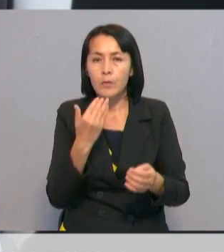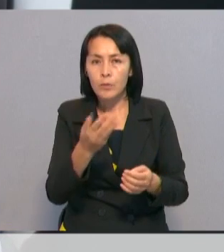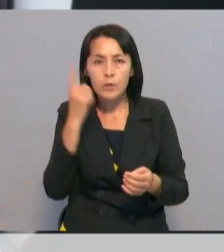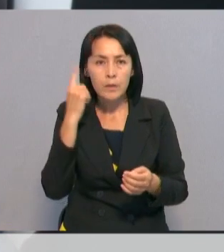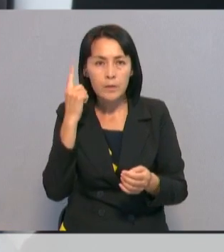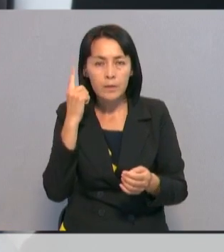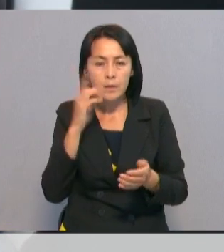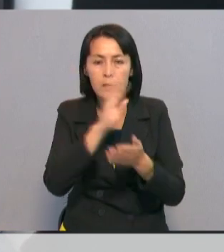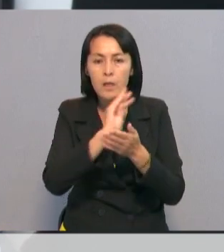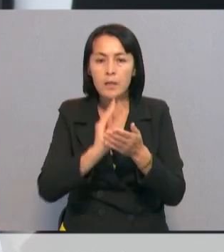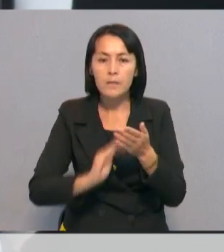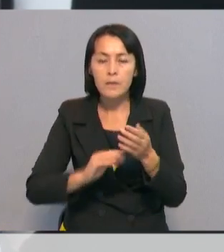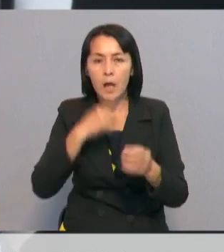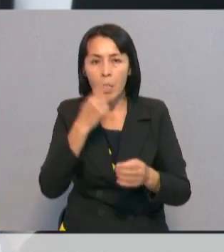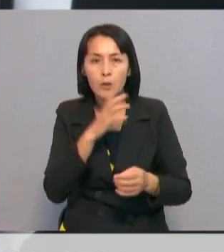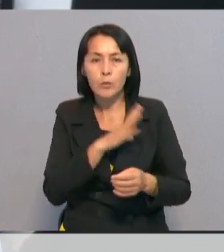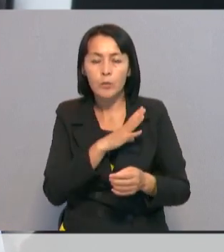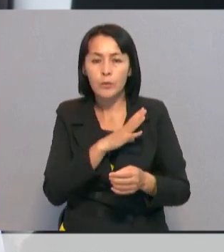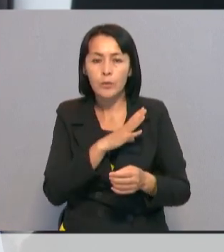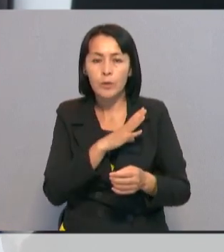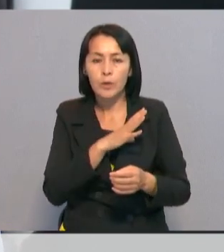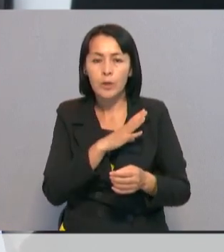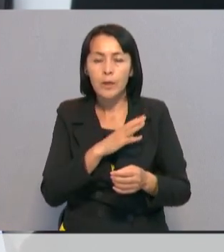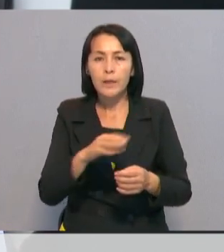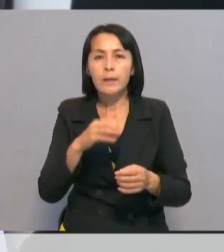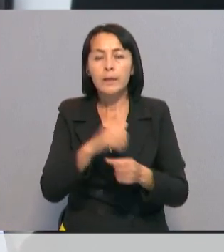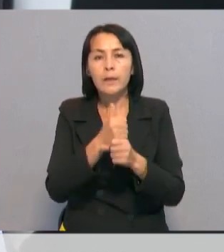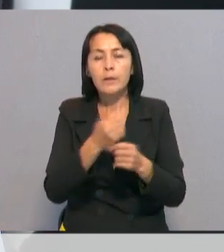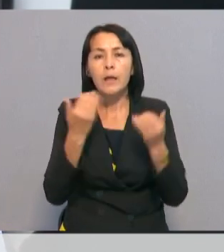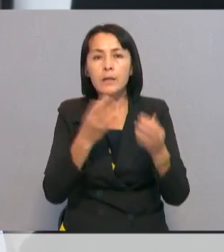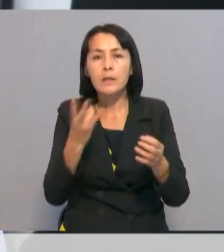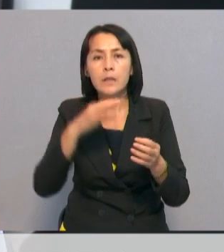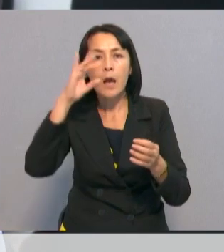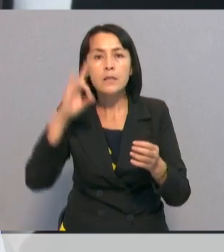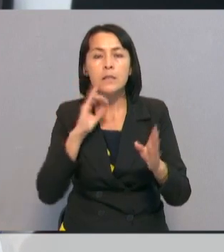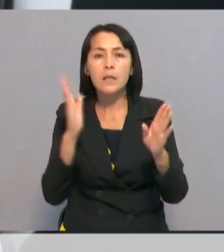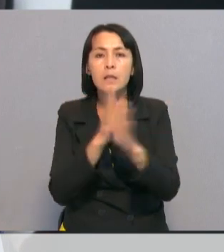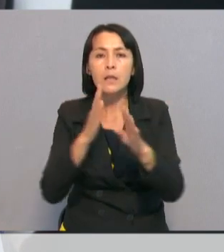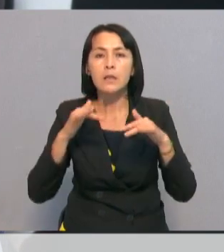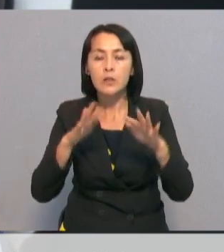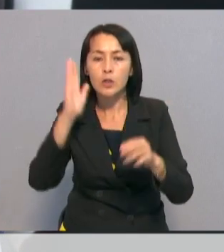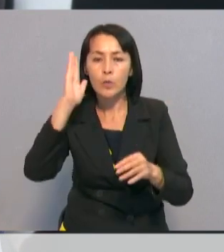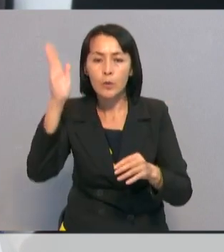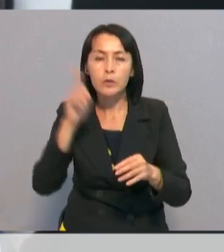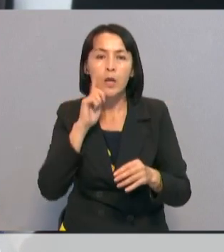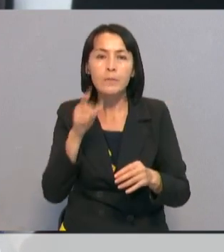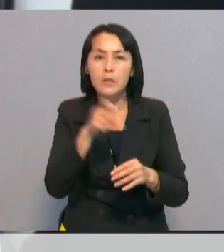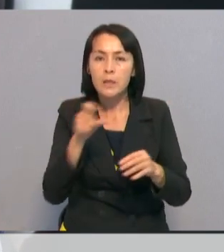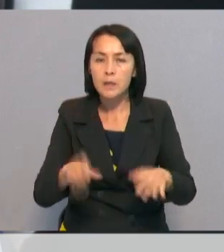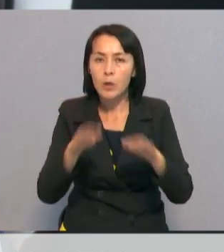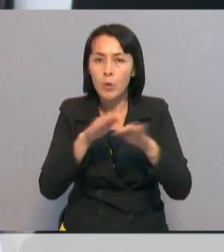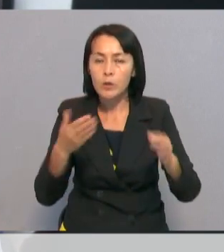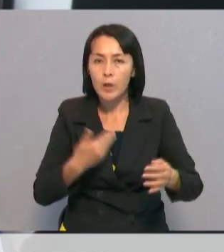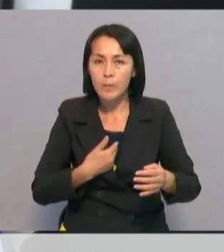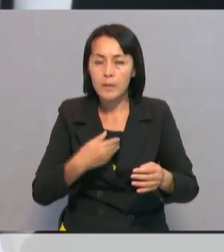естіп атысыздар, жазып атысыздар, айтып атысыздар. Қоғамда ең қажетті қазір Қазақстанның тағдырын шешетін болашағымыз жастар.